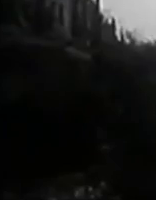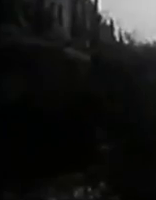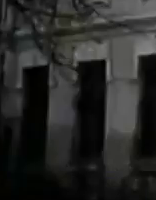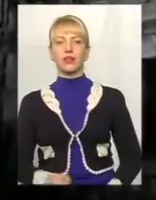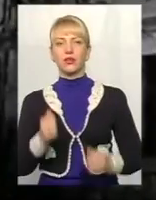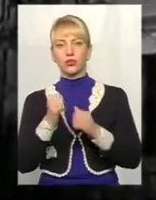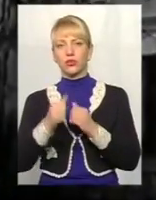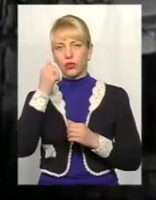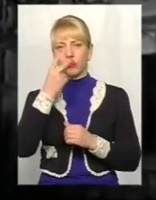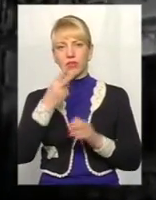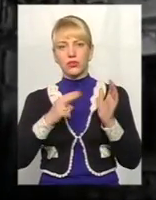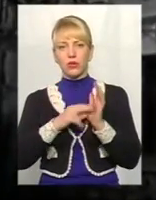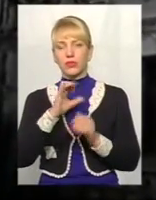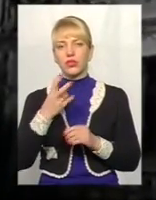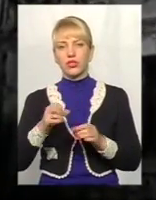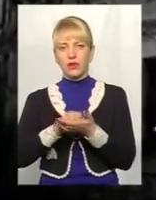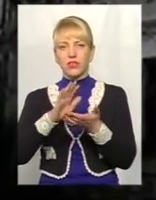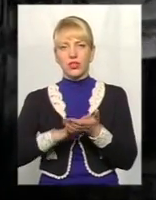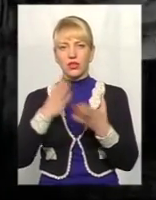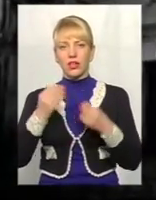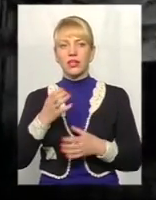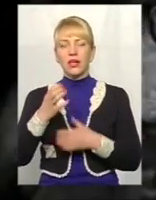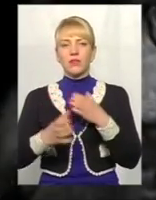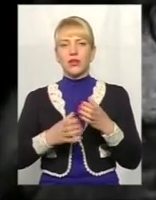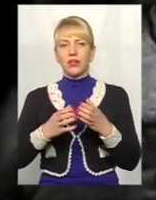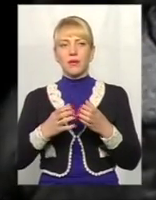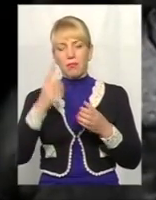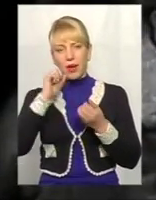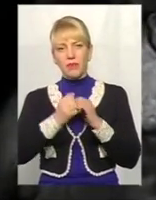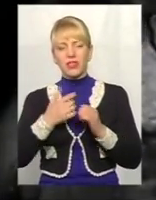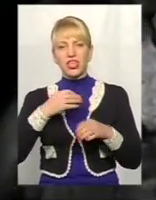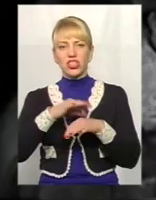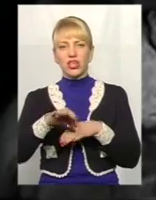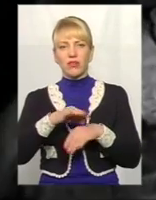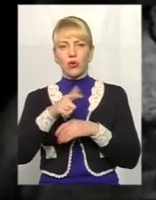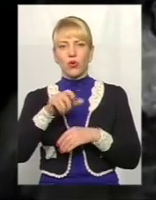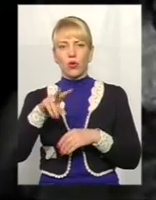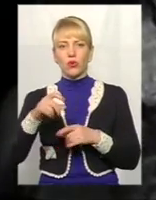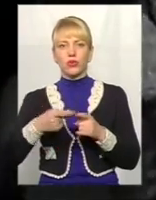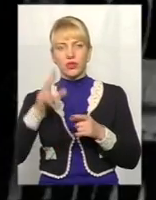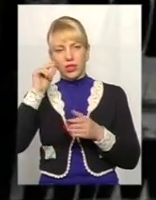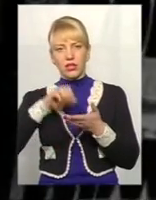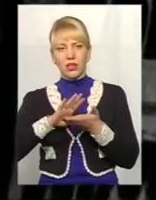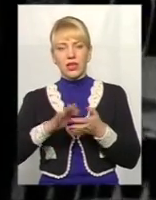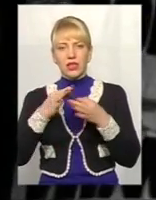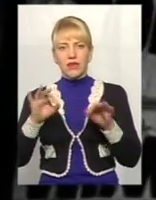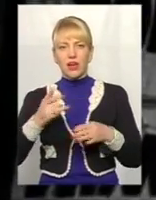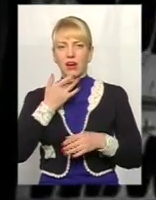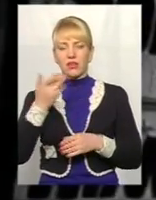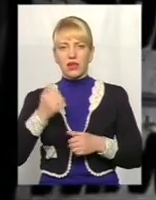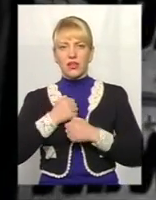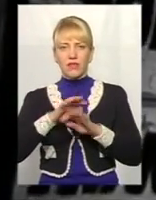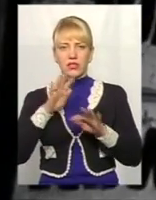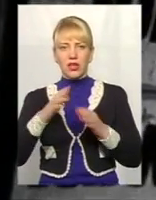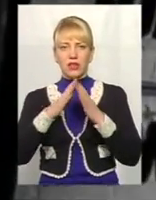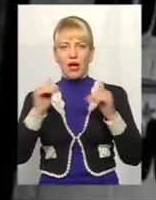Щороку 27 січня відзначають Міжнародний день пам'яті жертв Голокосту. Ця дата знаменує річницю звільнення радянськими військами